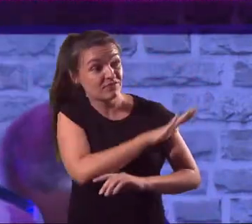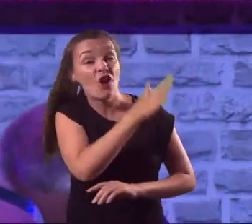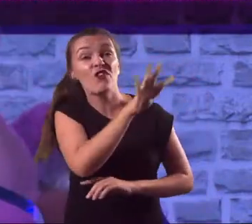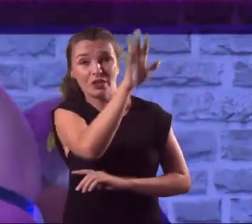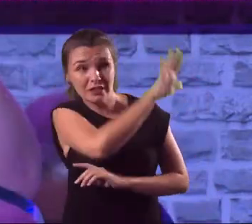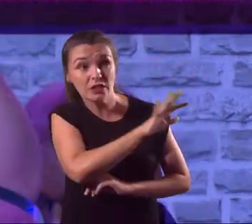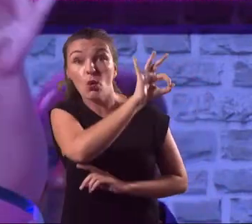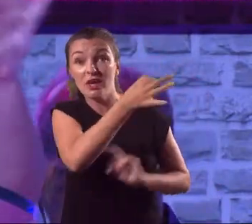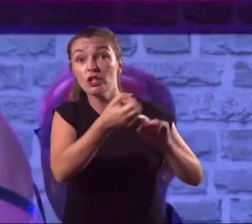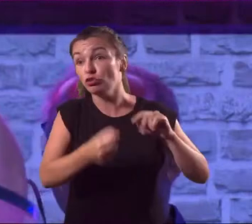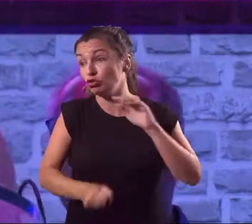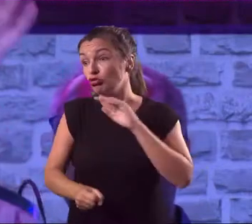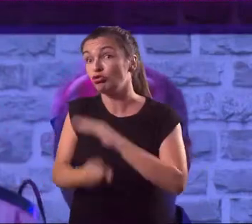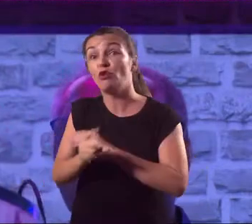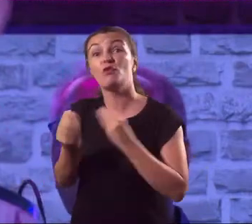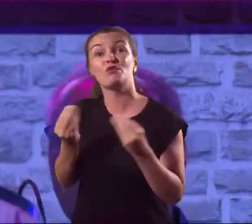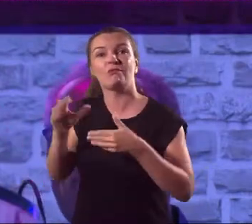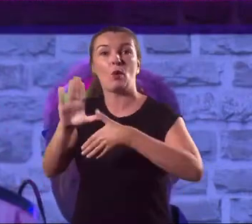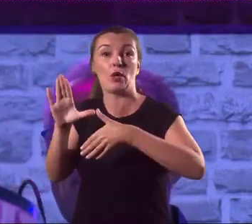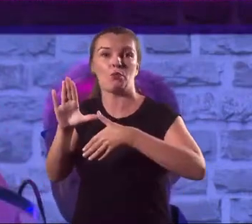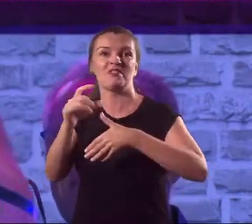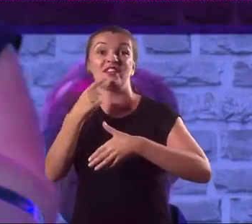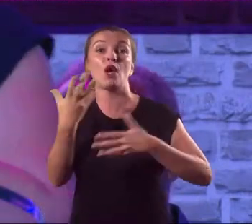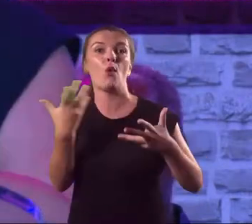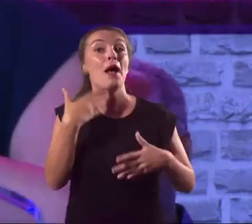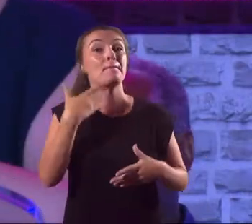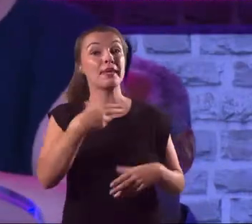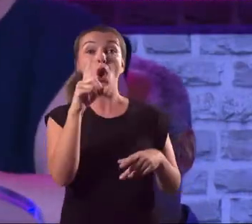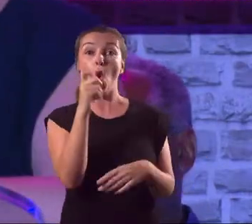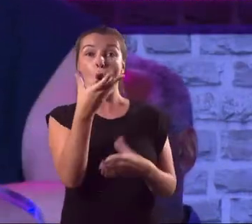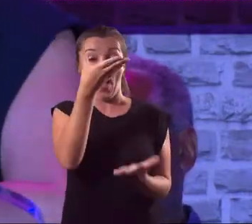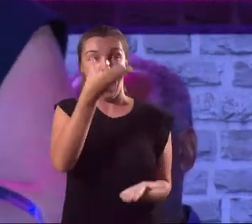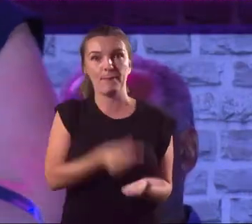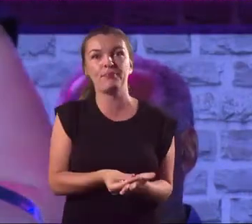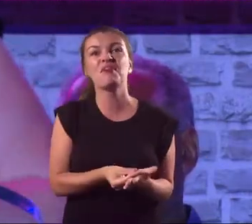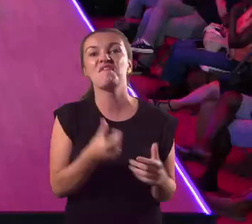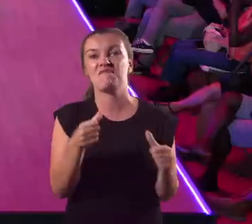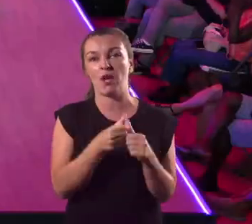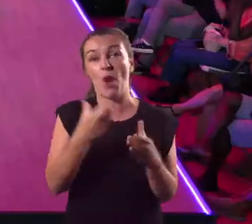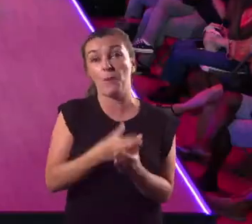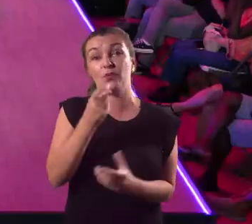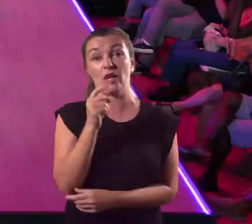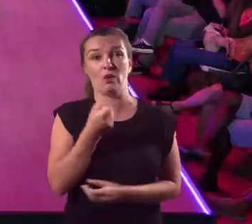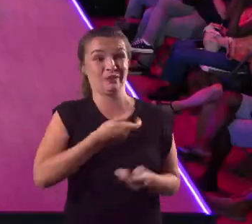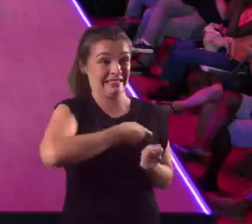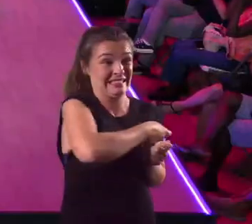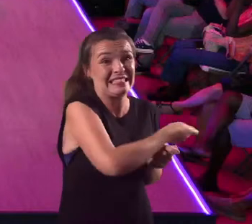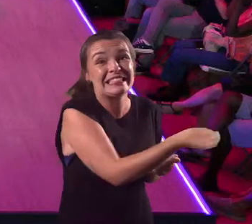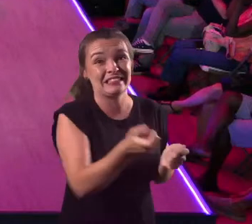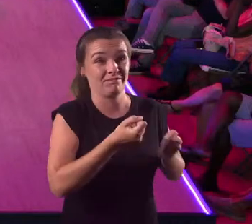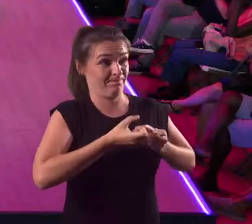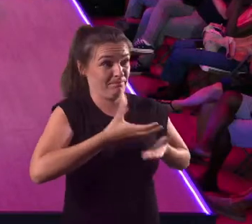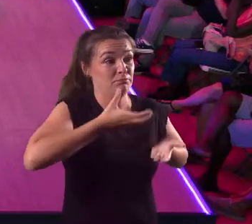qui permet de distribuer des bouteilles d'eau aux gens lorsqu'il n'y a pas d'eau. Et